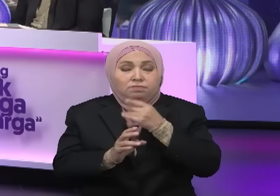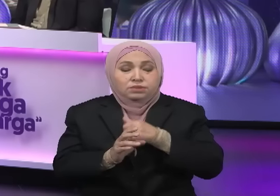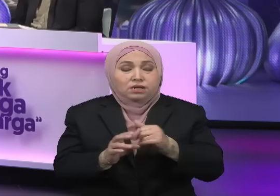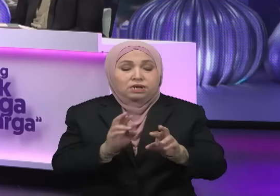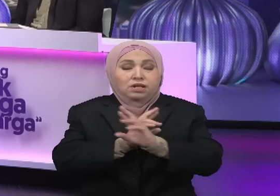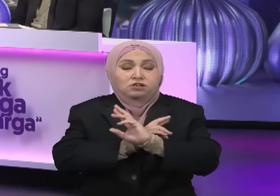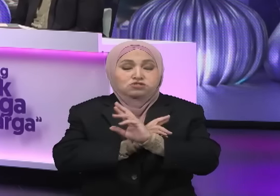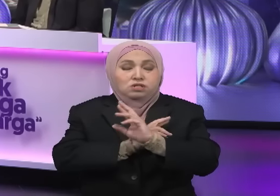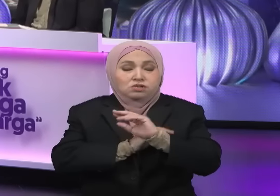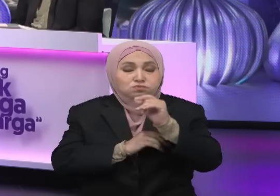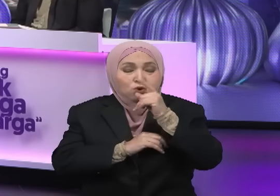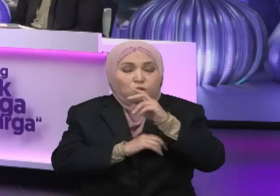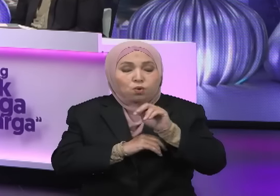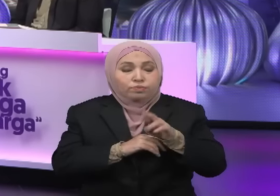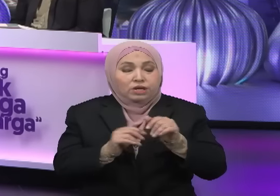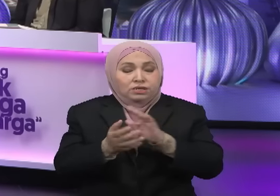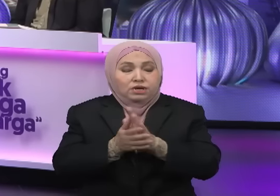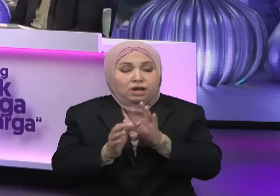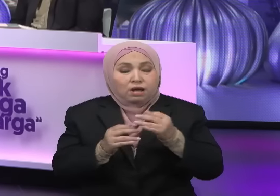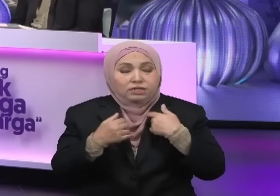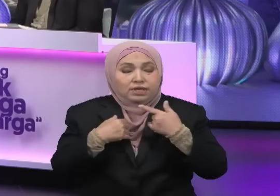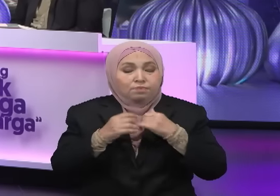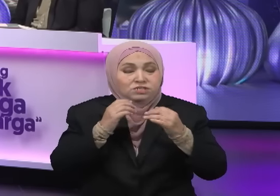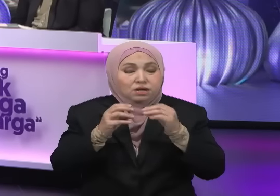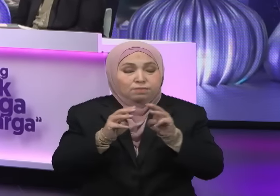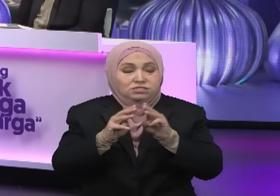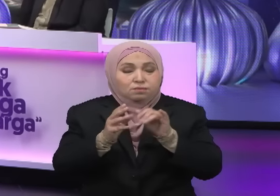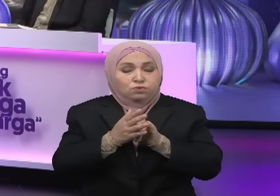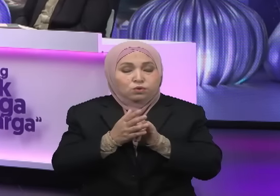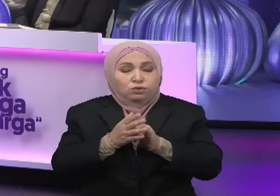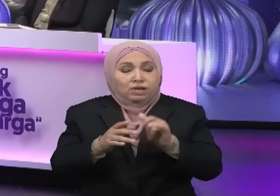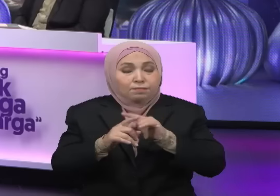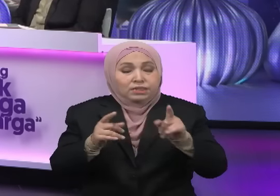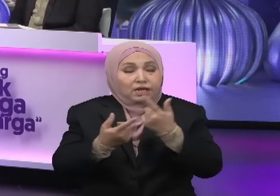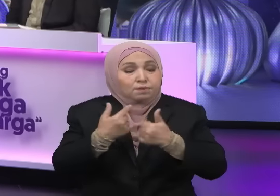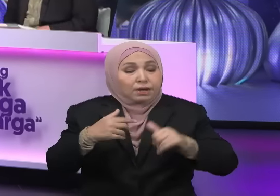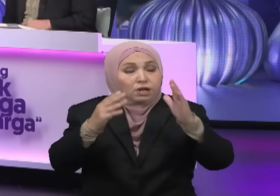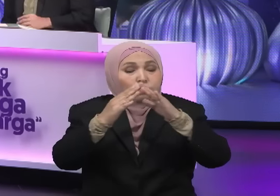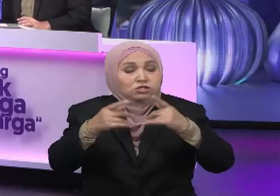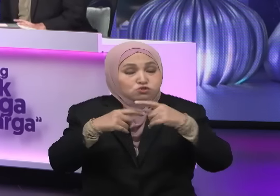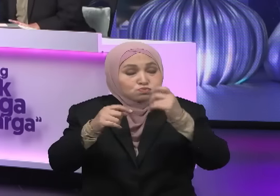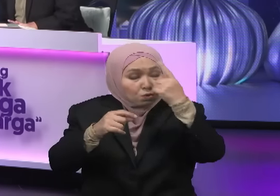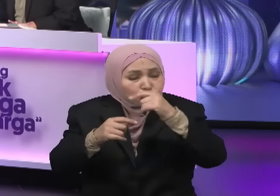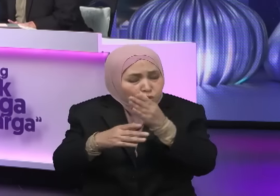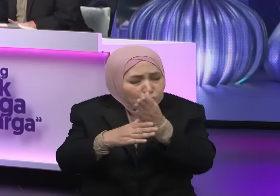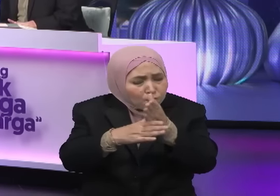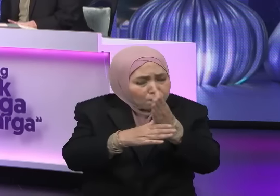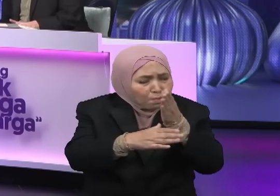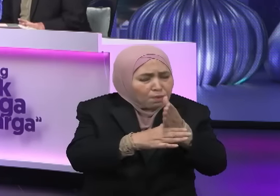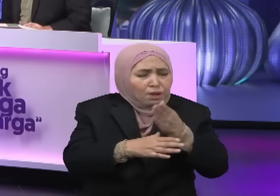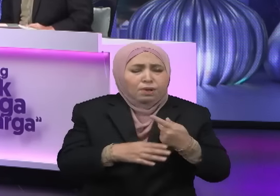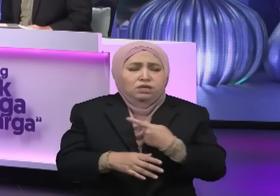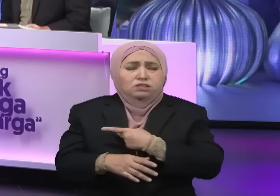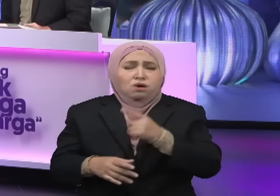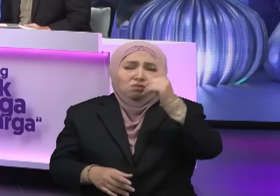Relax, brother. Kan, lebih kurang begitu. Kalau ada yang bercakap begitu, itu musuh daripada dalam. Tapi daripada luar pun cuba menggoda kita. Allah menyatakan apa?